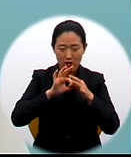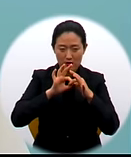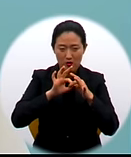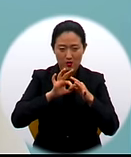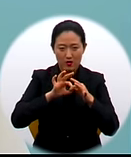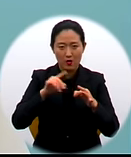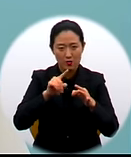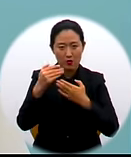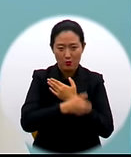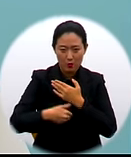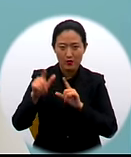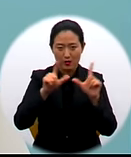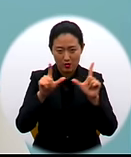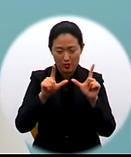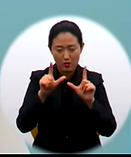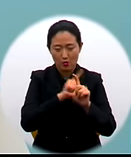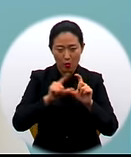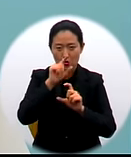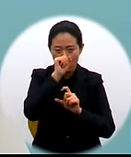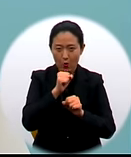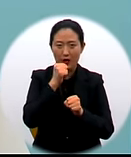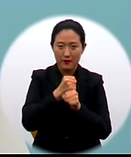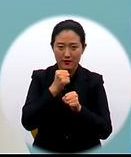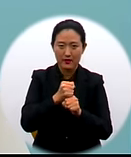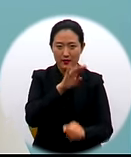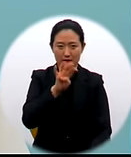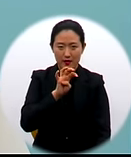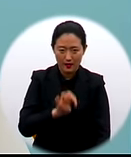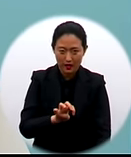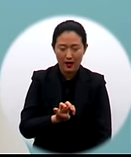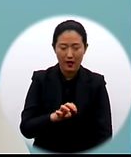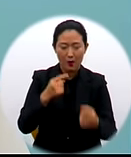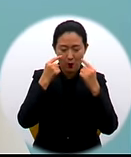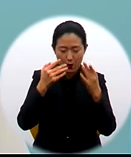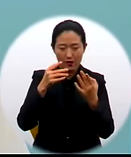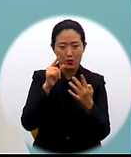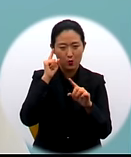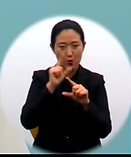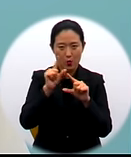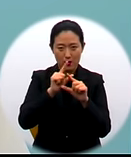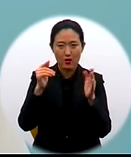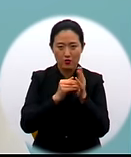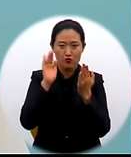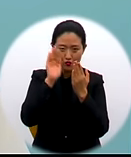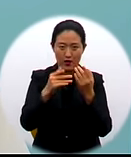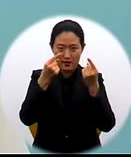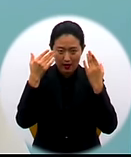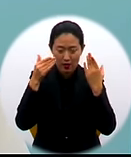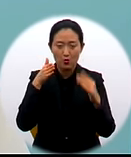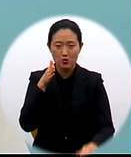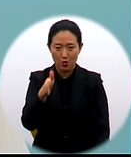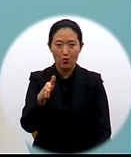통한 행동 특성, 이 아이가 가지고 있는 태도를 고도화시킬 것인가? 이 방향성을 좀 명확하게 하고 전공을 선택하고 대학을 선택하는